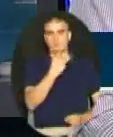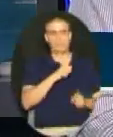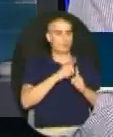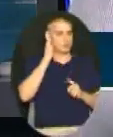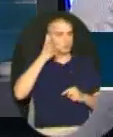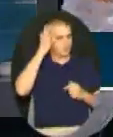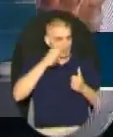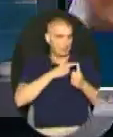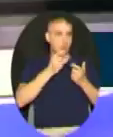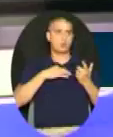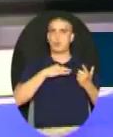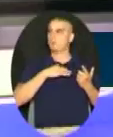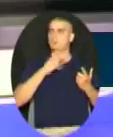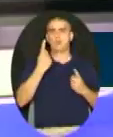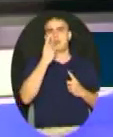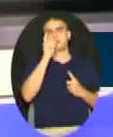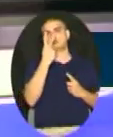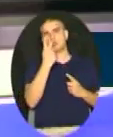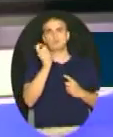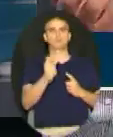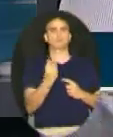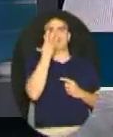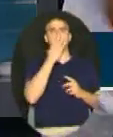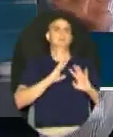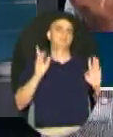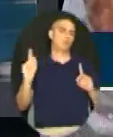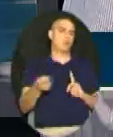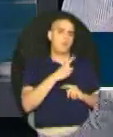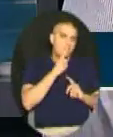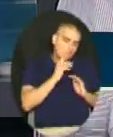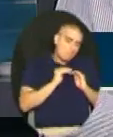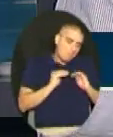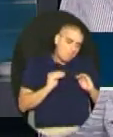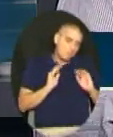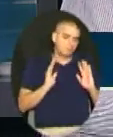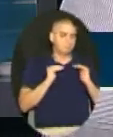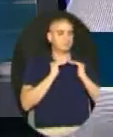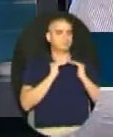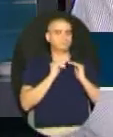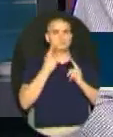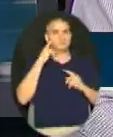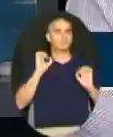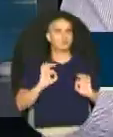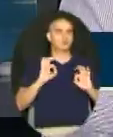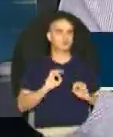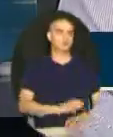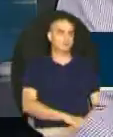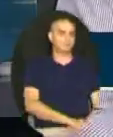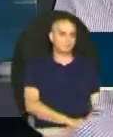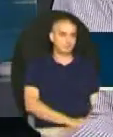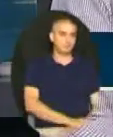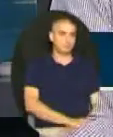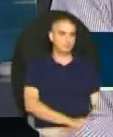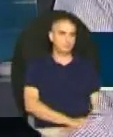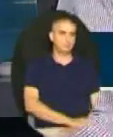עתיד וכולנו. שבולט שם אחד או שניים בולטים. בדיוק, אחד או שניים בולט, וכל היתר ממש מיושרים ולא יוזמים שום דבר. דבר